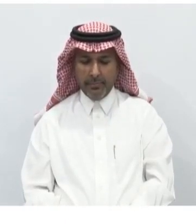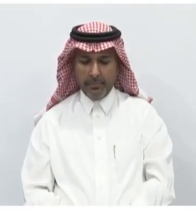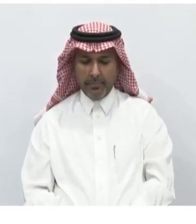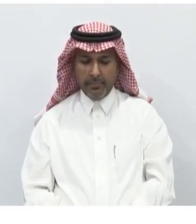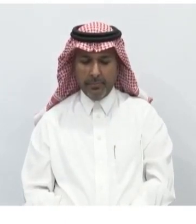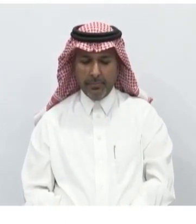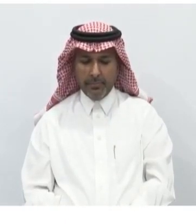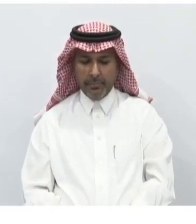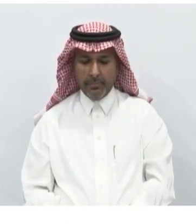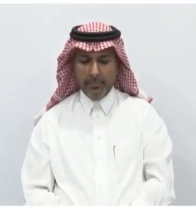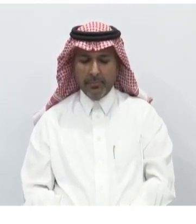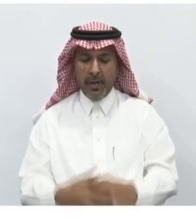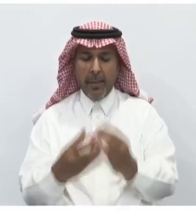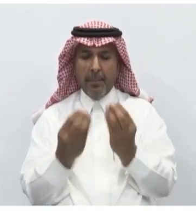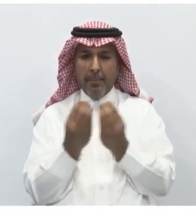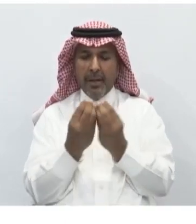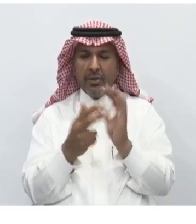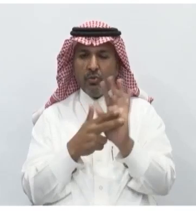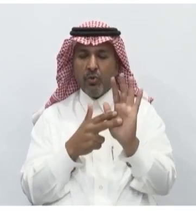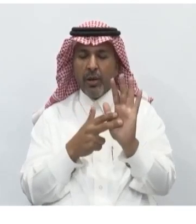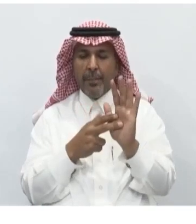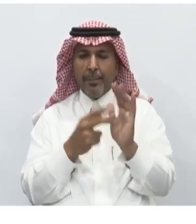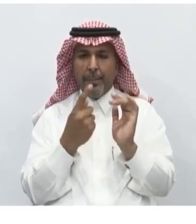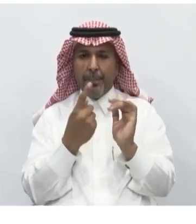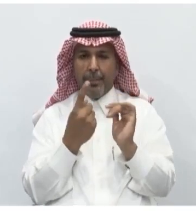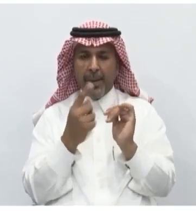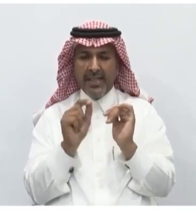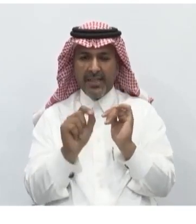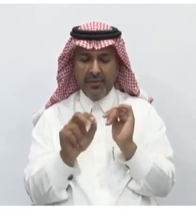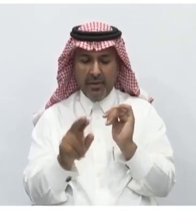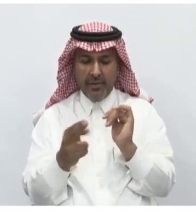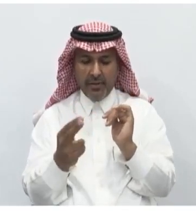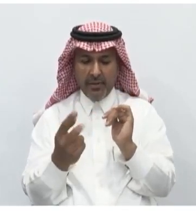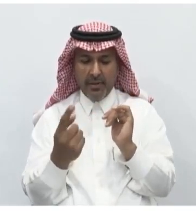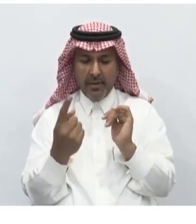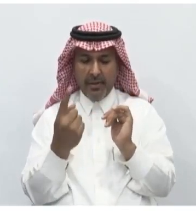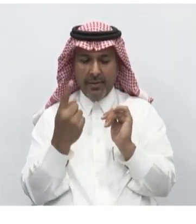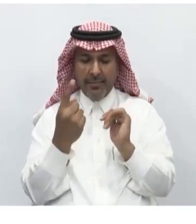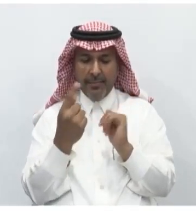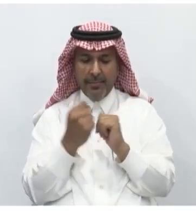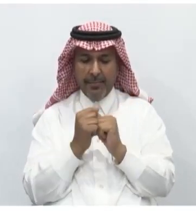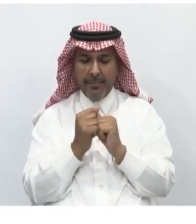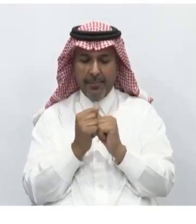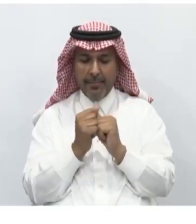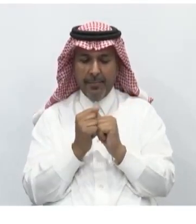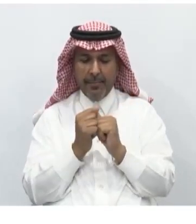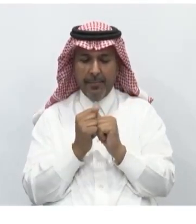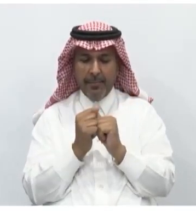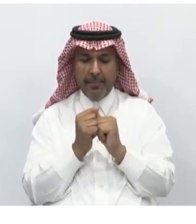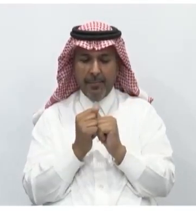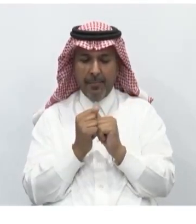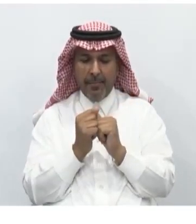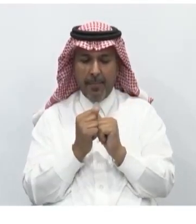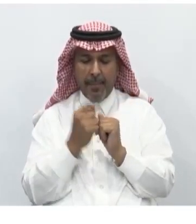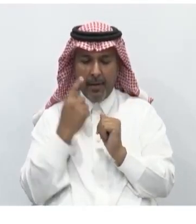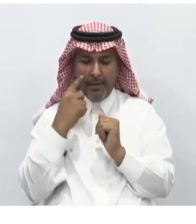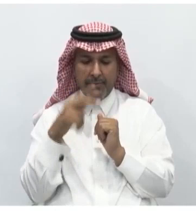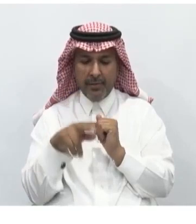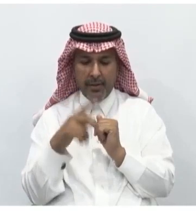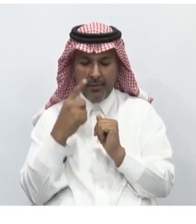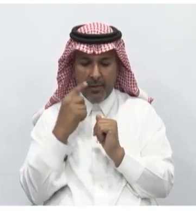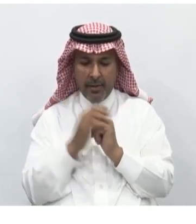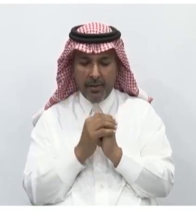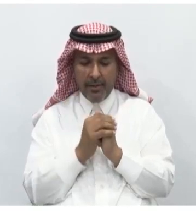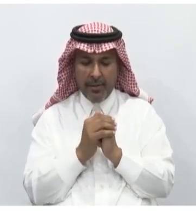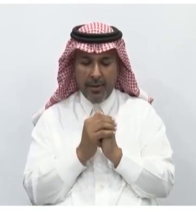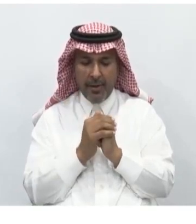1000 جرام من الماء عفواً مول هنا مول من الماء